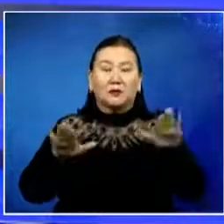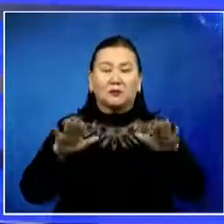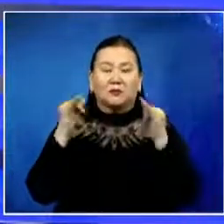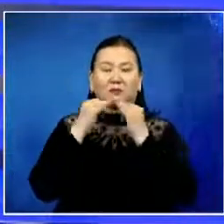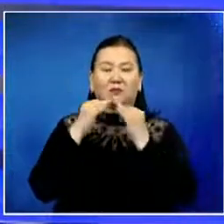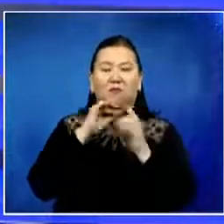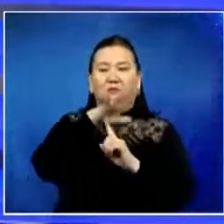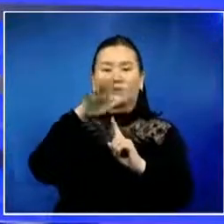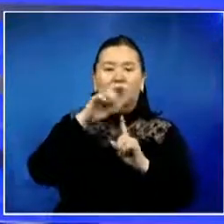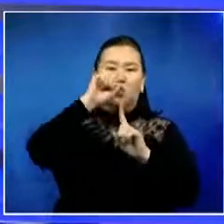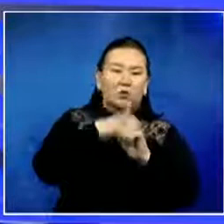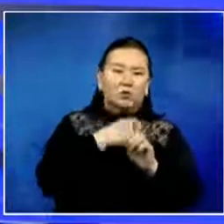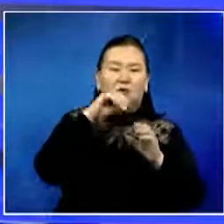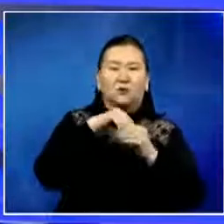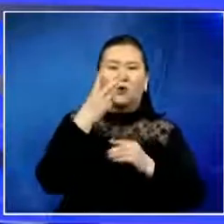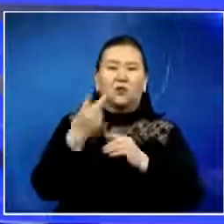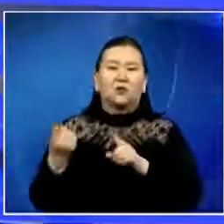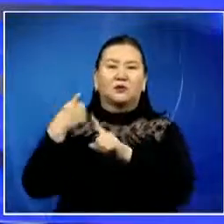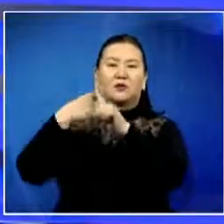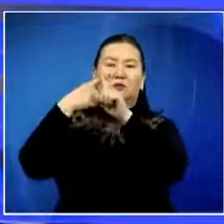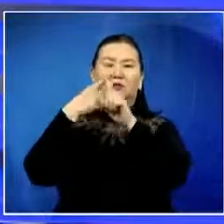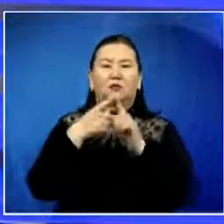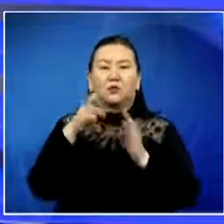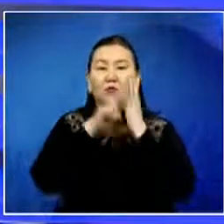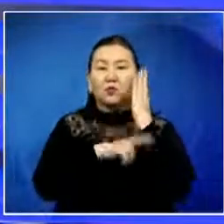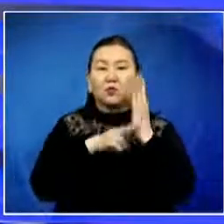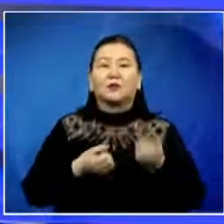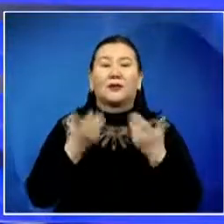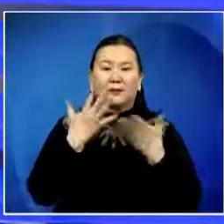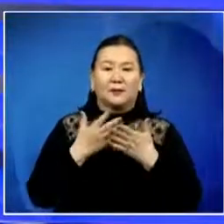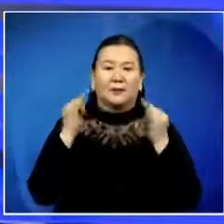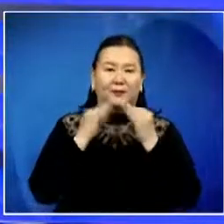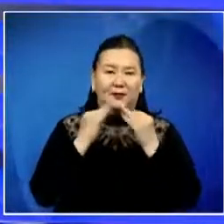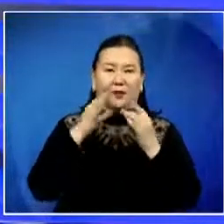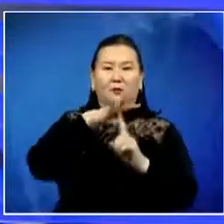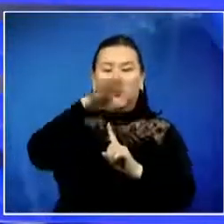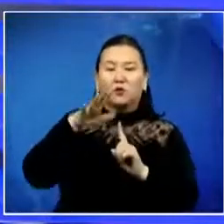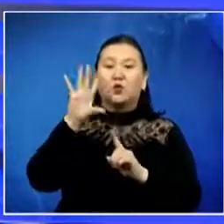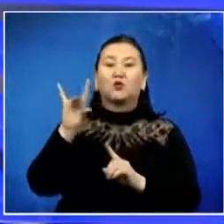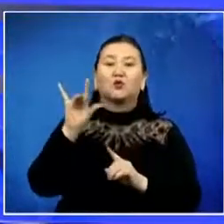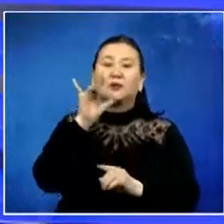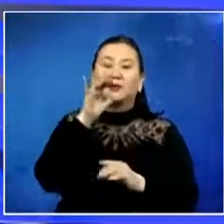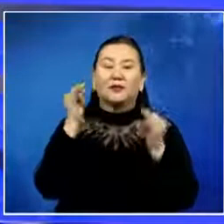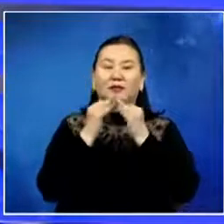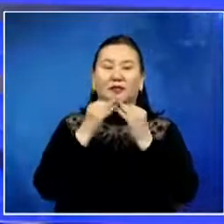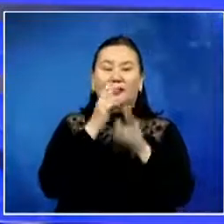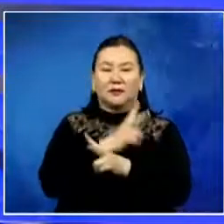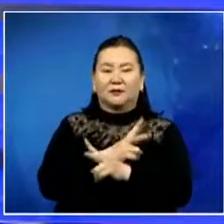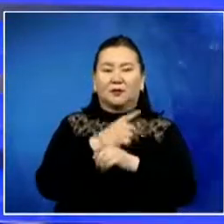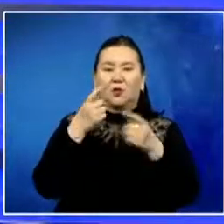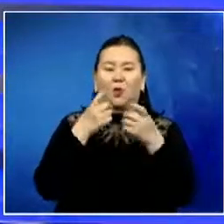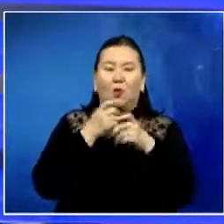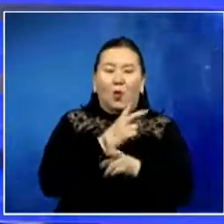орчинд хүчирхийлэлд өртсөн гэмтрэг 2 дахин өссөн үзүүлэлттэй гарчээ. Иймд цахим орчинд өсвөр насны хүүхдүүдийн интернет хэрэглээг хуулиар зохицуулж